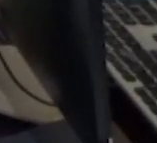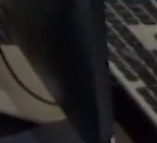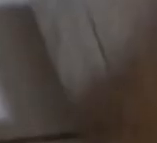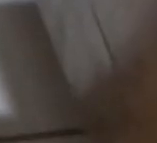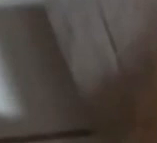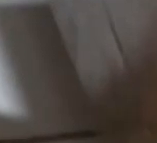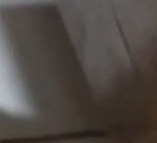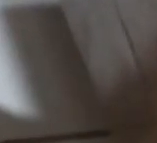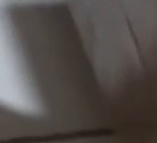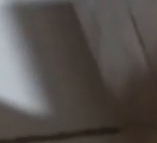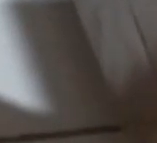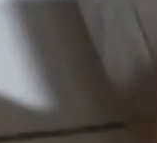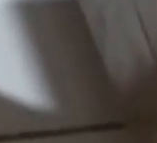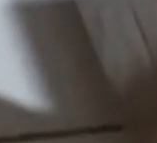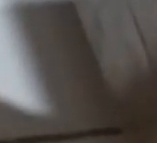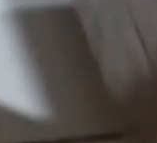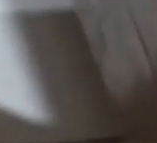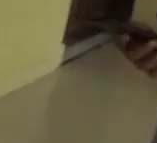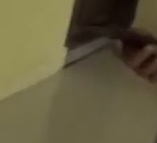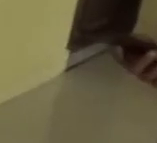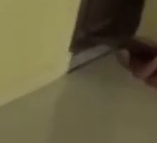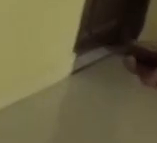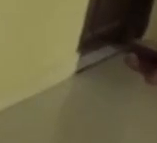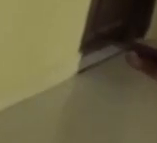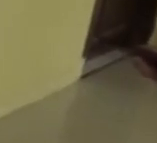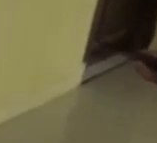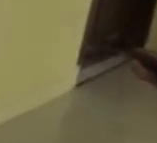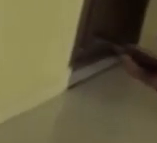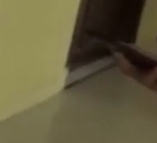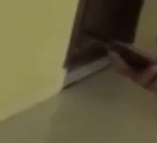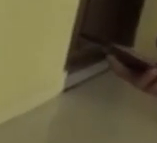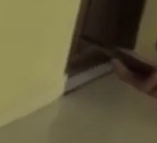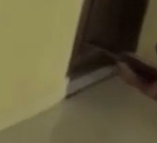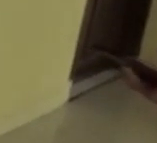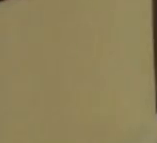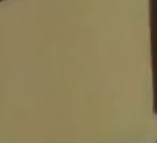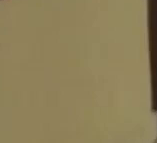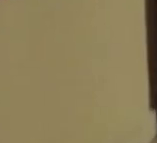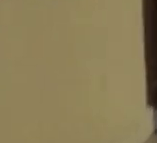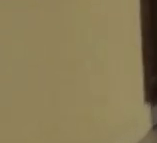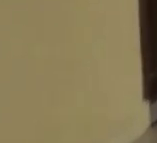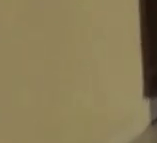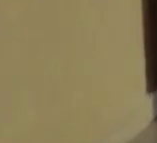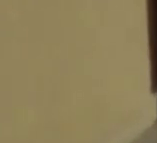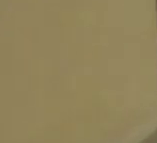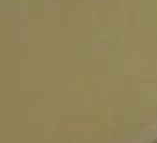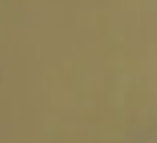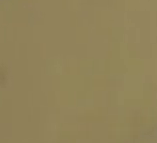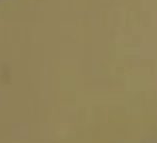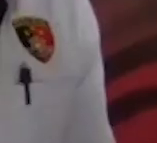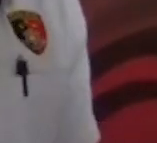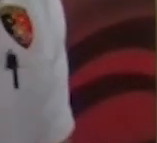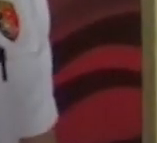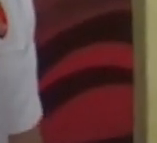tersangka yang seluruhnya merupakan panitia diksar. Polisi belum merinci identitas kelima tersangka dan tidak menutup